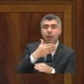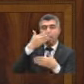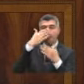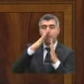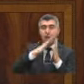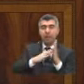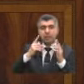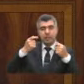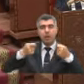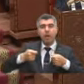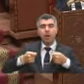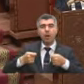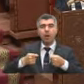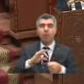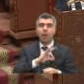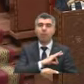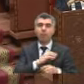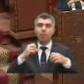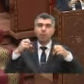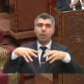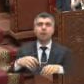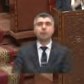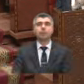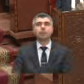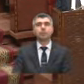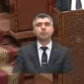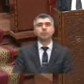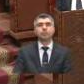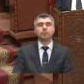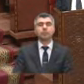والسلام عليكم ورحمة الله تعالى وبركاته. شكرا سيد الوزير.